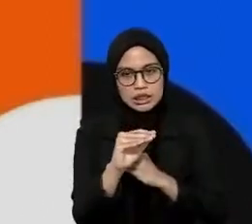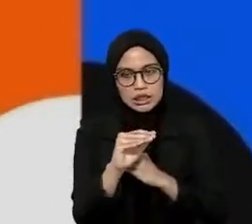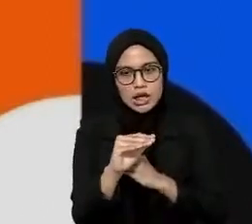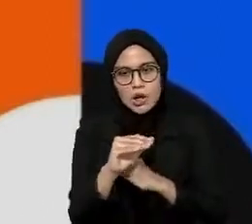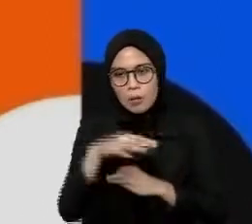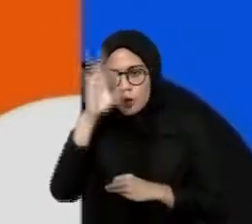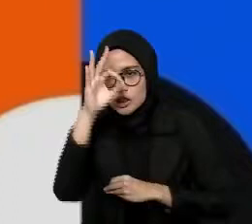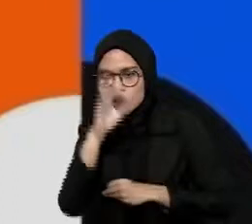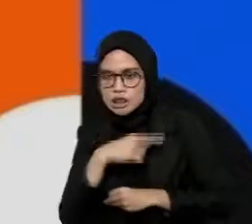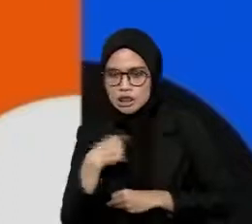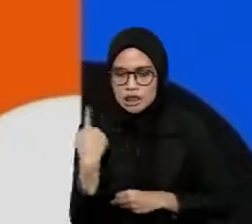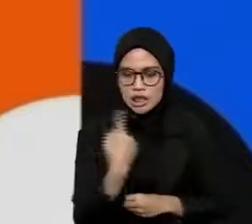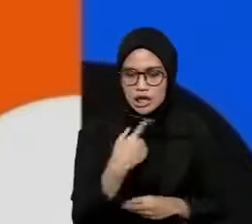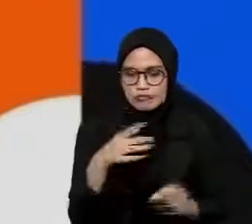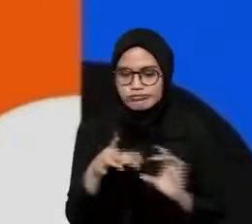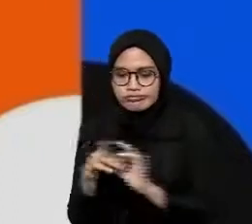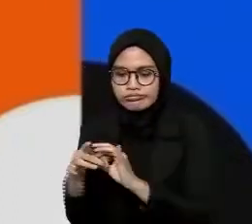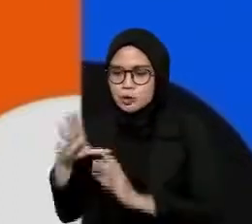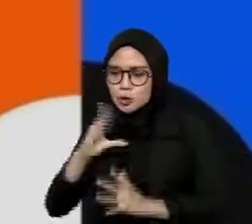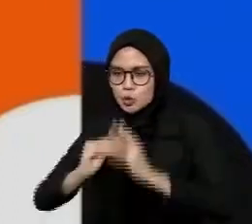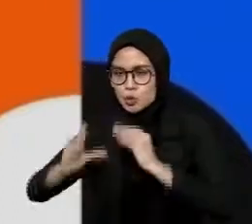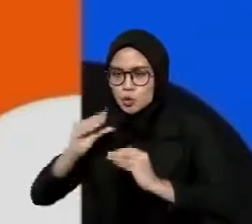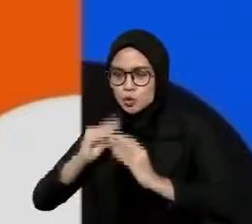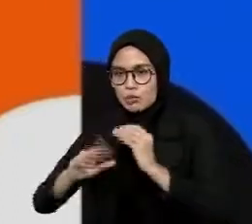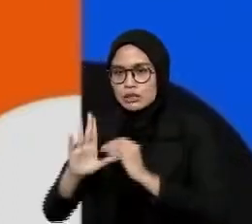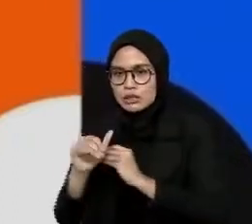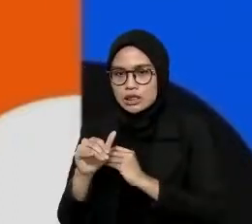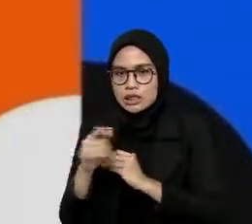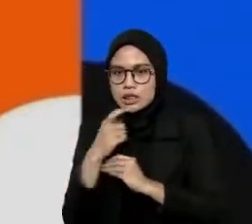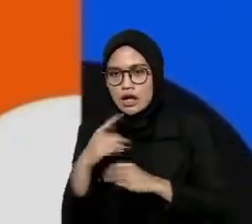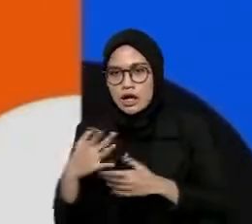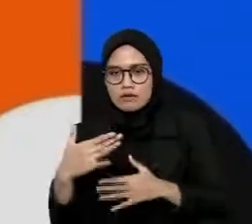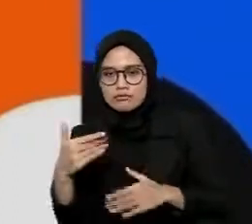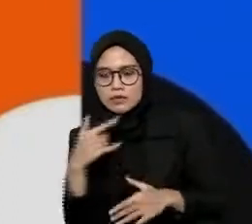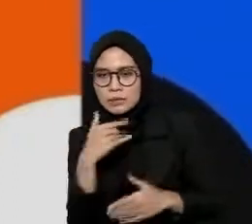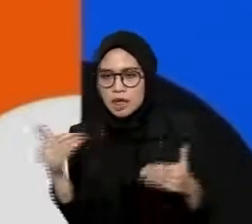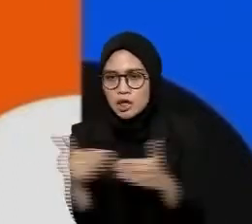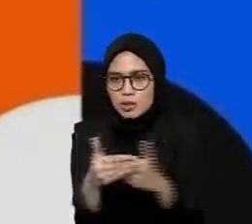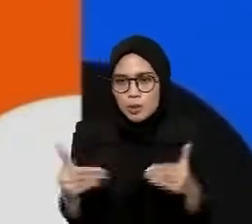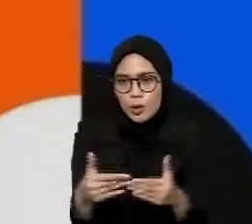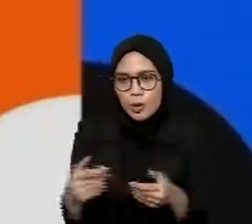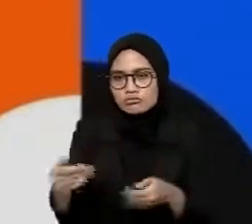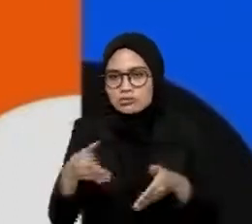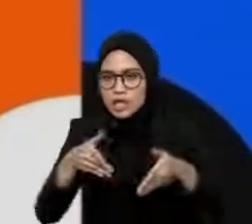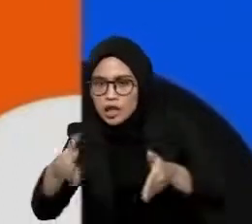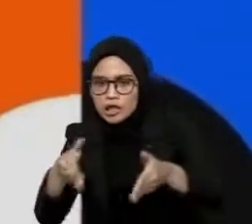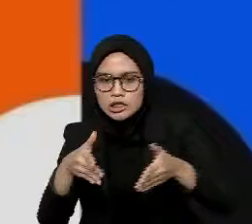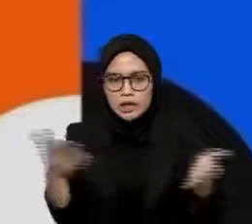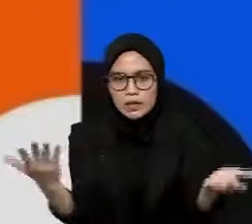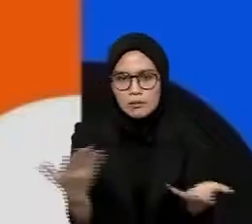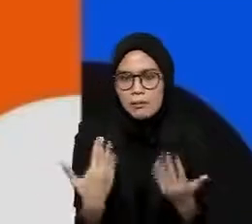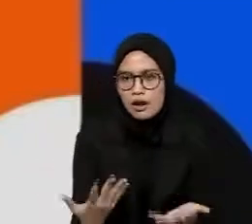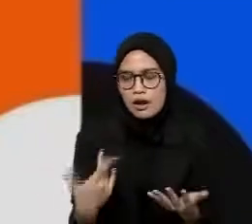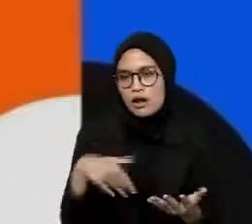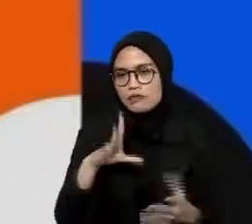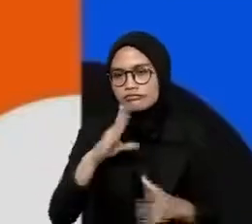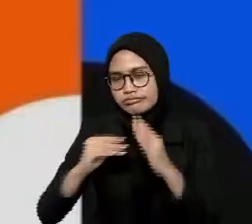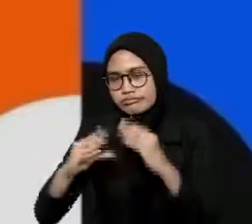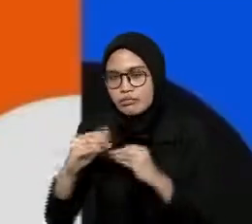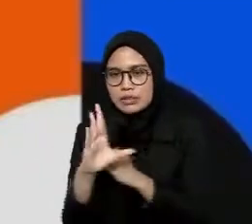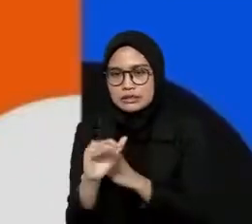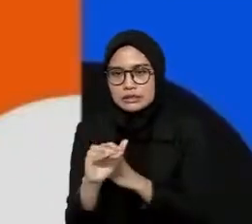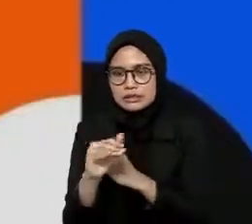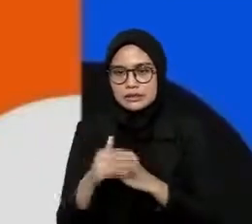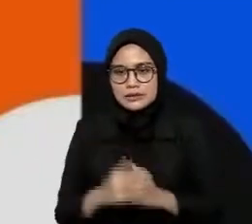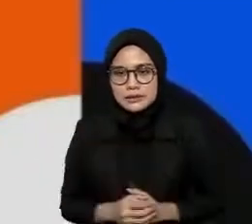Korlantas Polri untuk memastikan bagaimana nanti pengaturan dari lalu lintas khususnya untuk transportasi darat, terkait juga